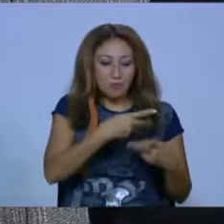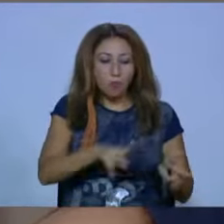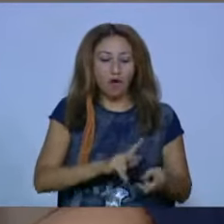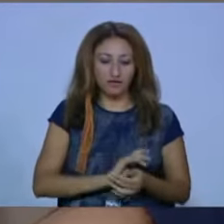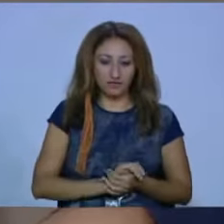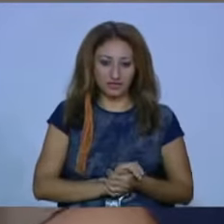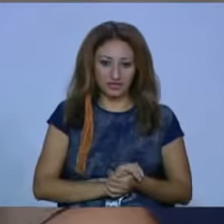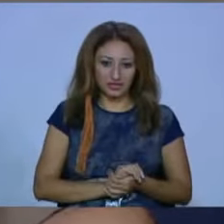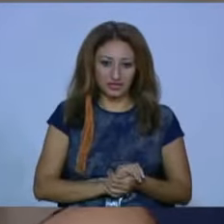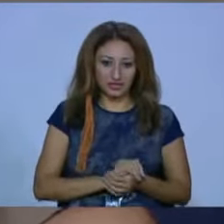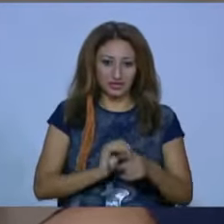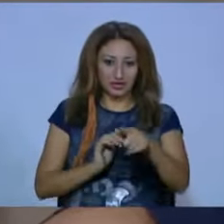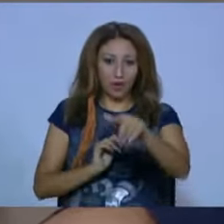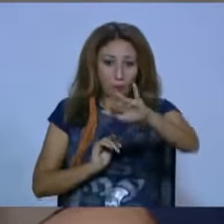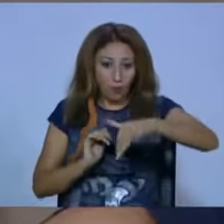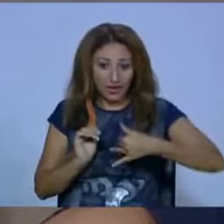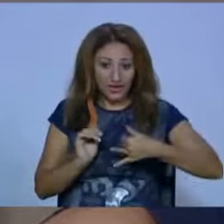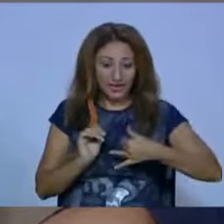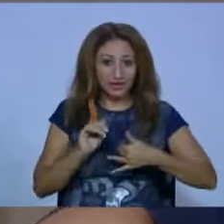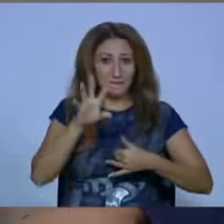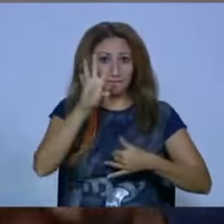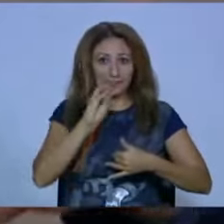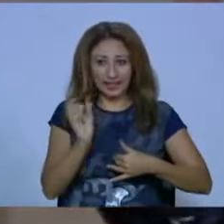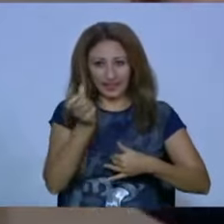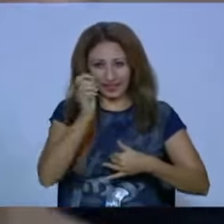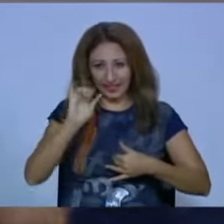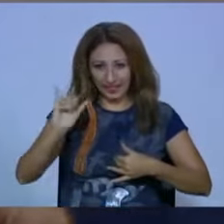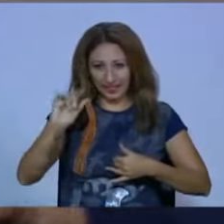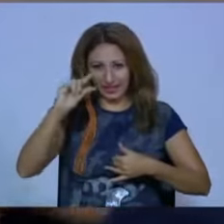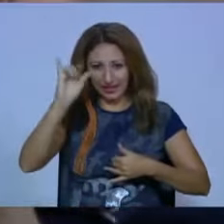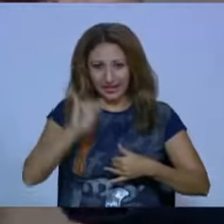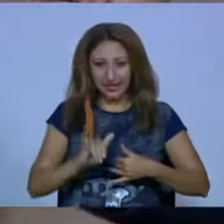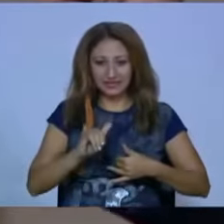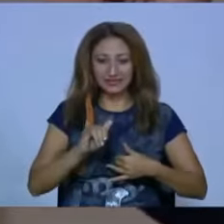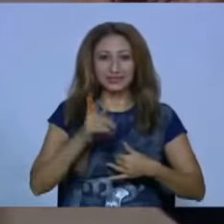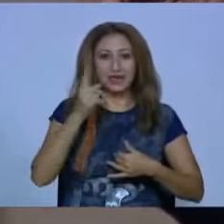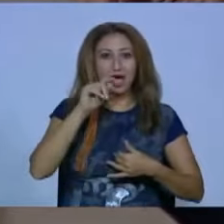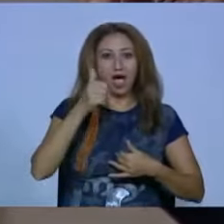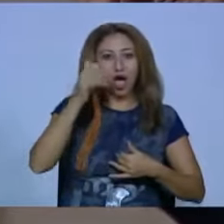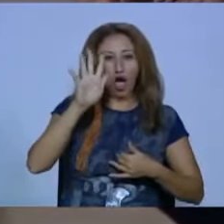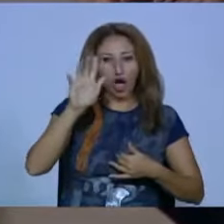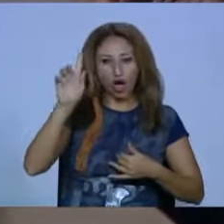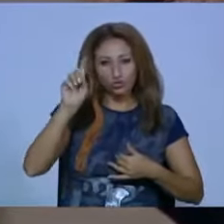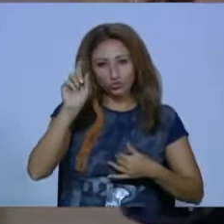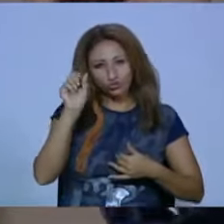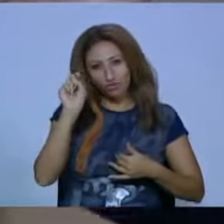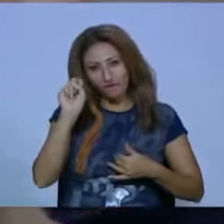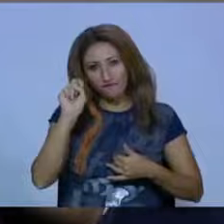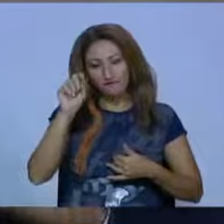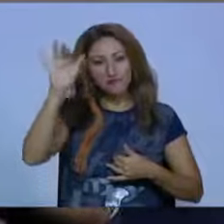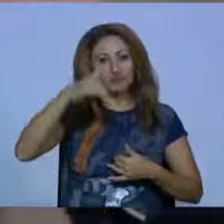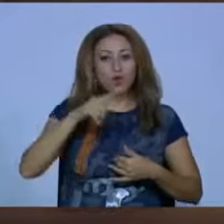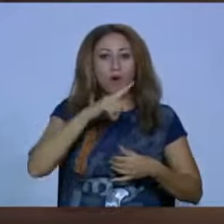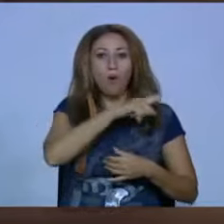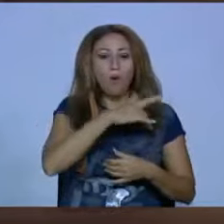اللي جيت مش هنيدي او اشرف لان علاء موافق عليا ان انا اتكلم عنه لو هو مش عايز